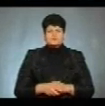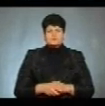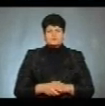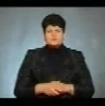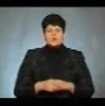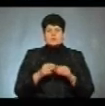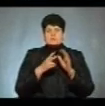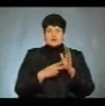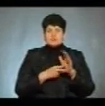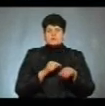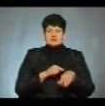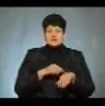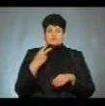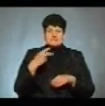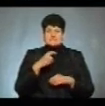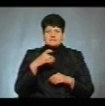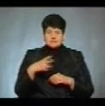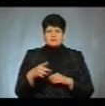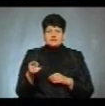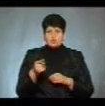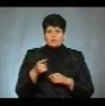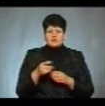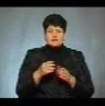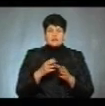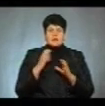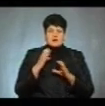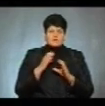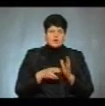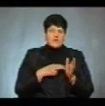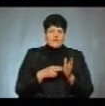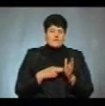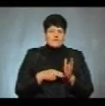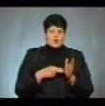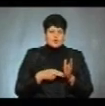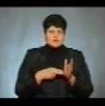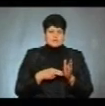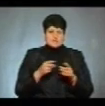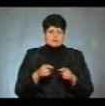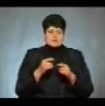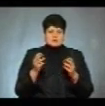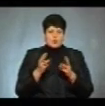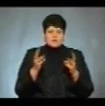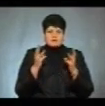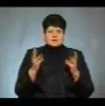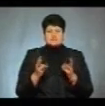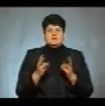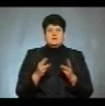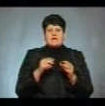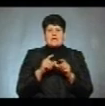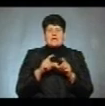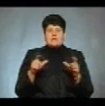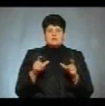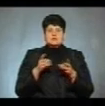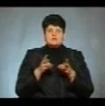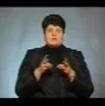О 17 годині 20 хвилин в Тернополі на автовокзалі загорівся торговий кіоск з випічкою. Зараз на кадрах, які нам надіслав наш